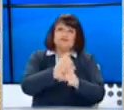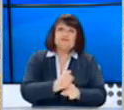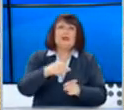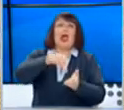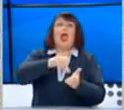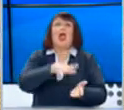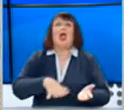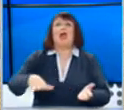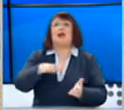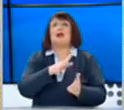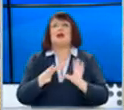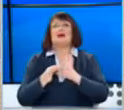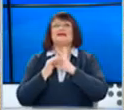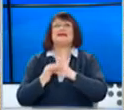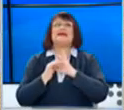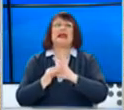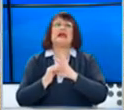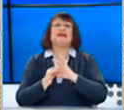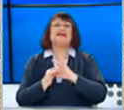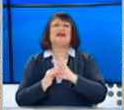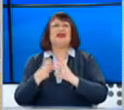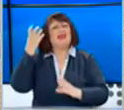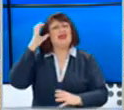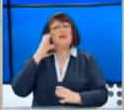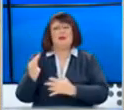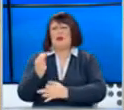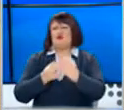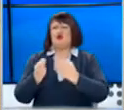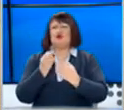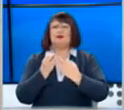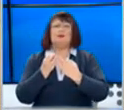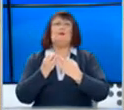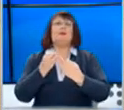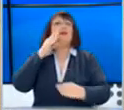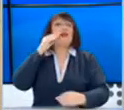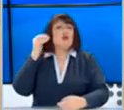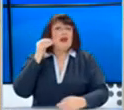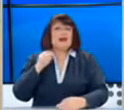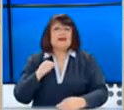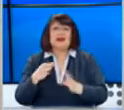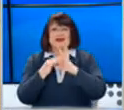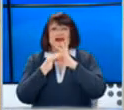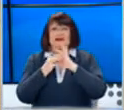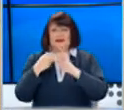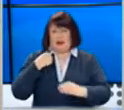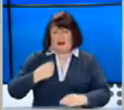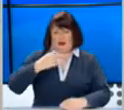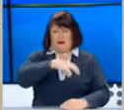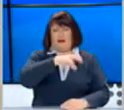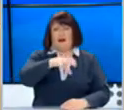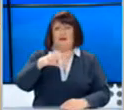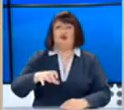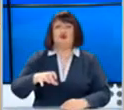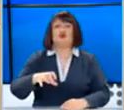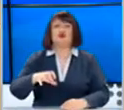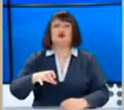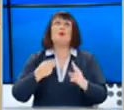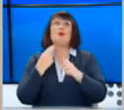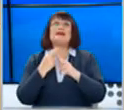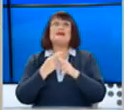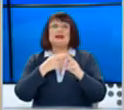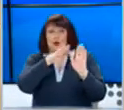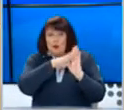λεκανοπέδιο. Η συνεργασία μας, δεν θυμάμαι ποιος το είπε, δεν θυμάμαι ότι το είπατε εσείς, κύριε Ανδρουλάκη, η συνεργασία μας με τους τοπικούς φορείς, το ΣΠΑΗ και το ΣΠΑΠ, έχει πολύ μεγάλη